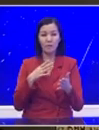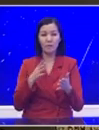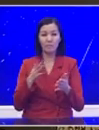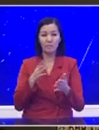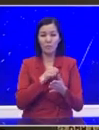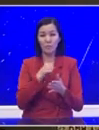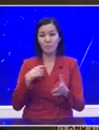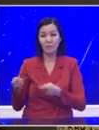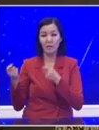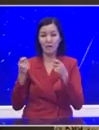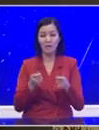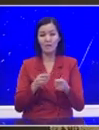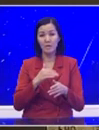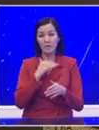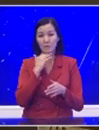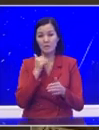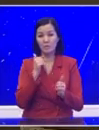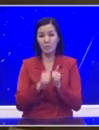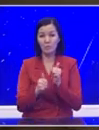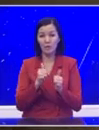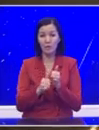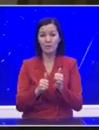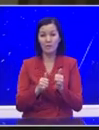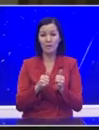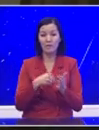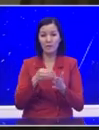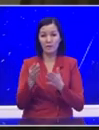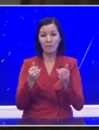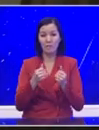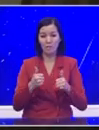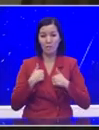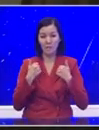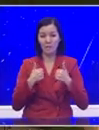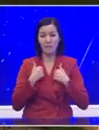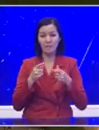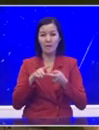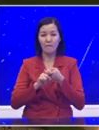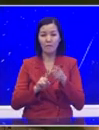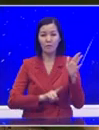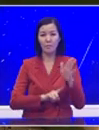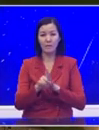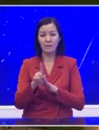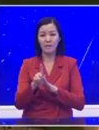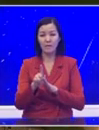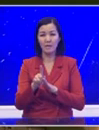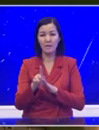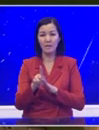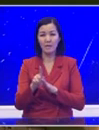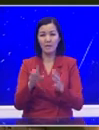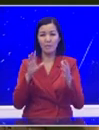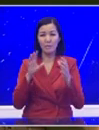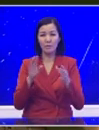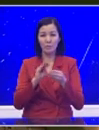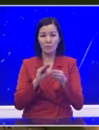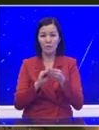өзіміз әкелеміз, енді жететіні күнделікті өз шамамызға қарай аламыз. Вирус басталғалы біздің маршруттарда қысқарту жоқ. Сол бұрынғы